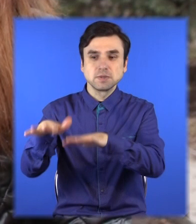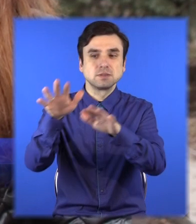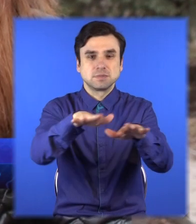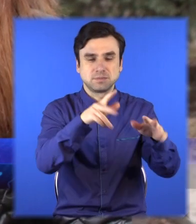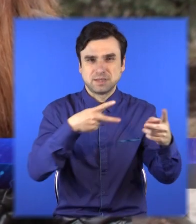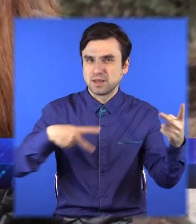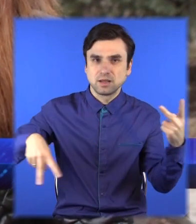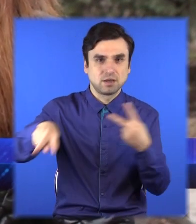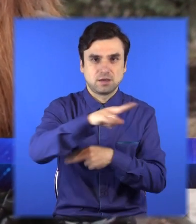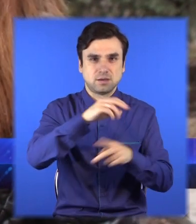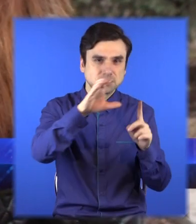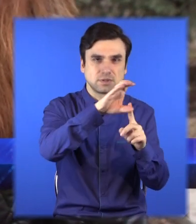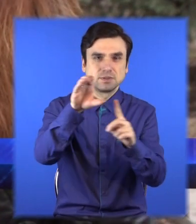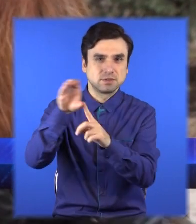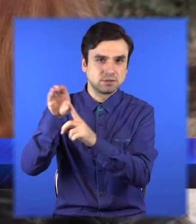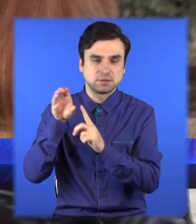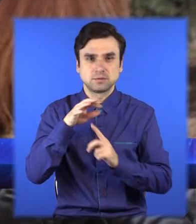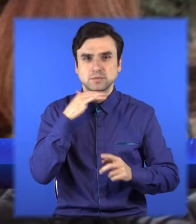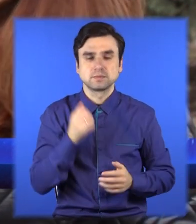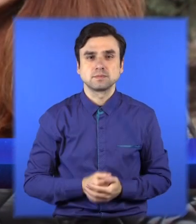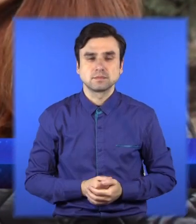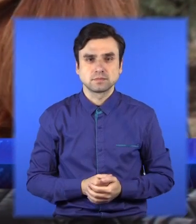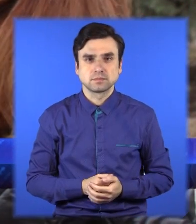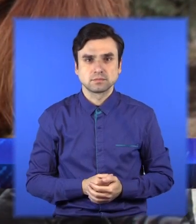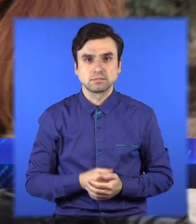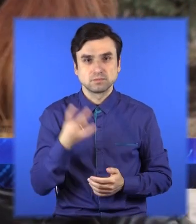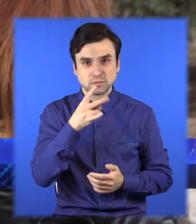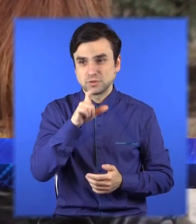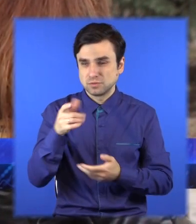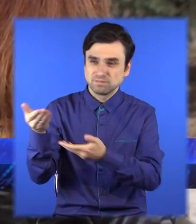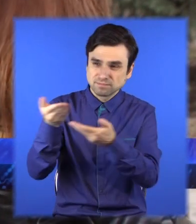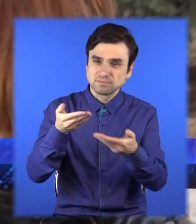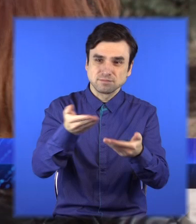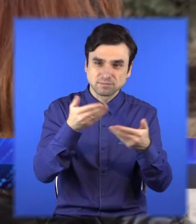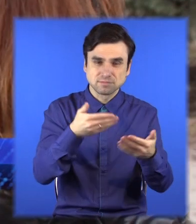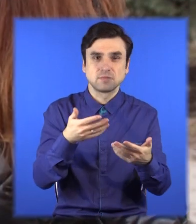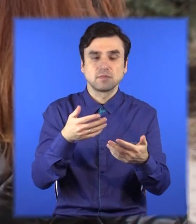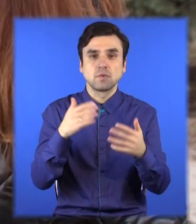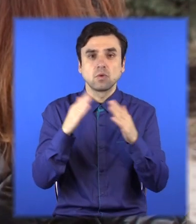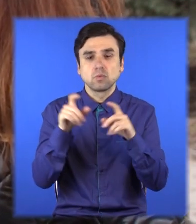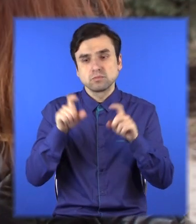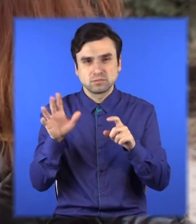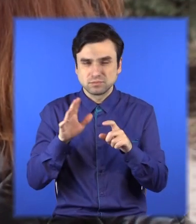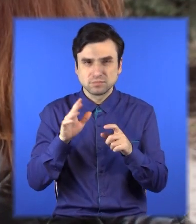Звісно, потрібно більше акцій, потрібно привлекати людей, щоб люди виходили, знайомились, дружили.